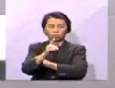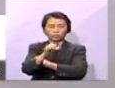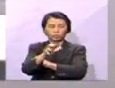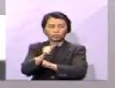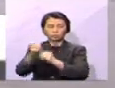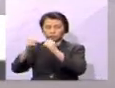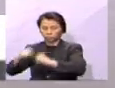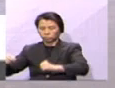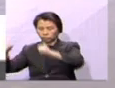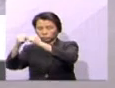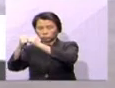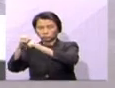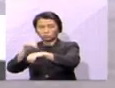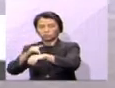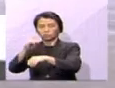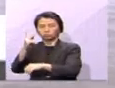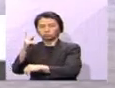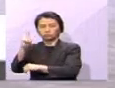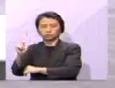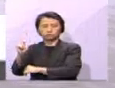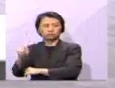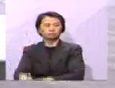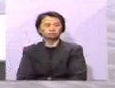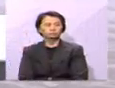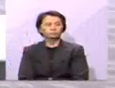Surau Sungai Buntu kota